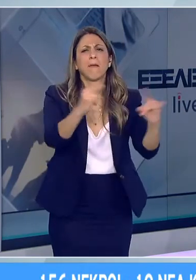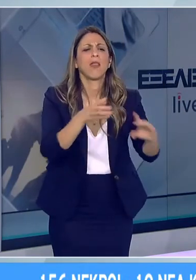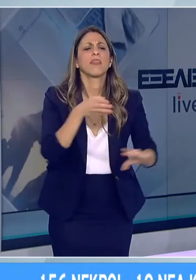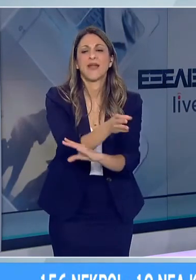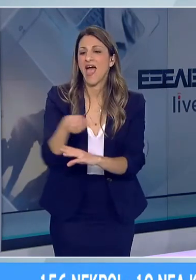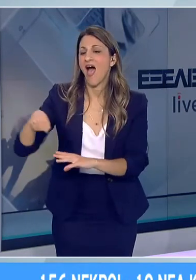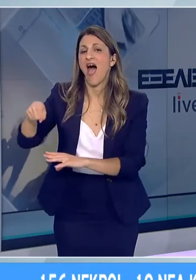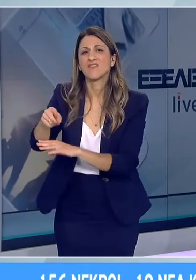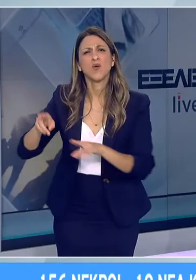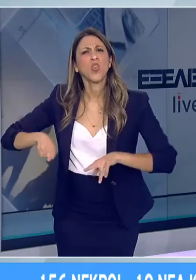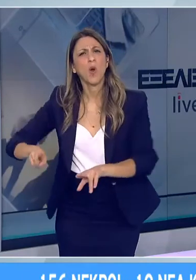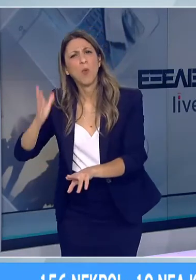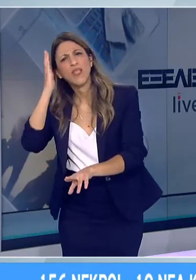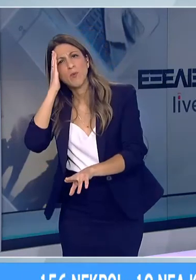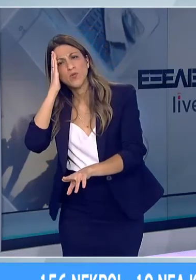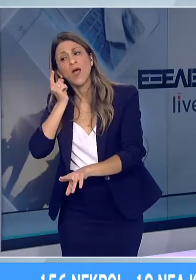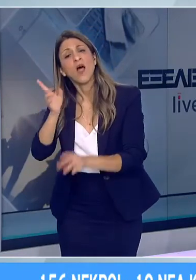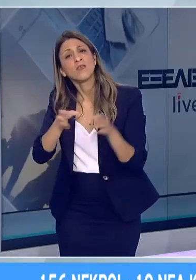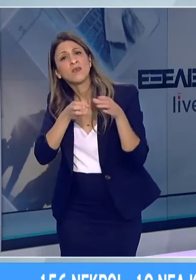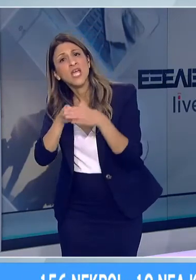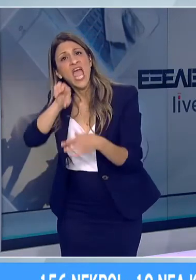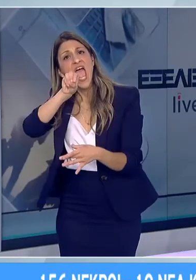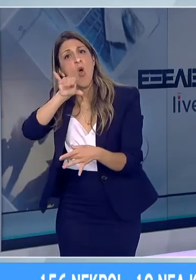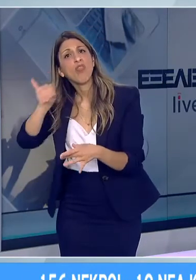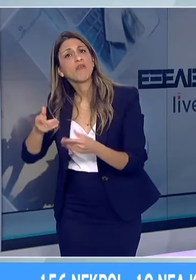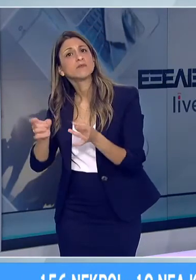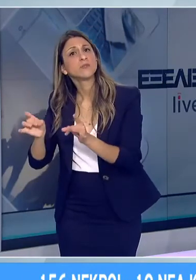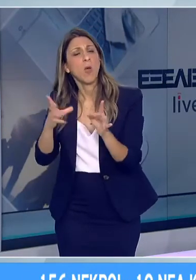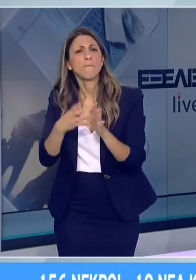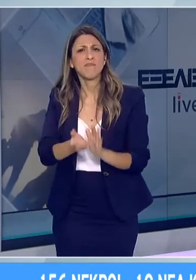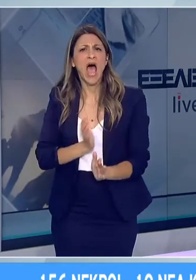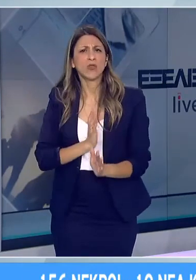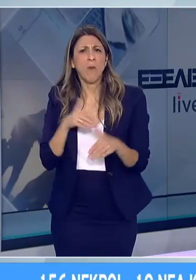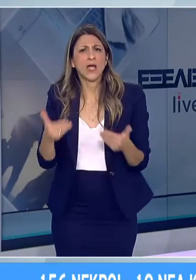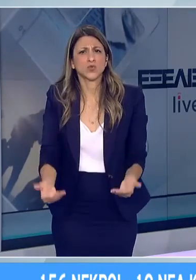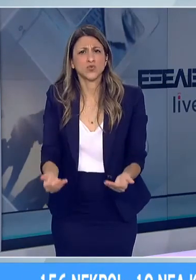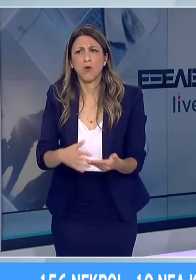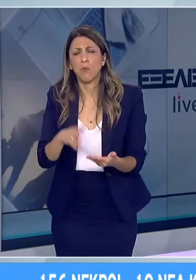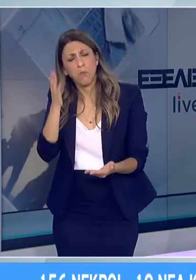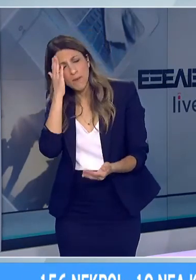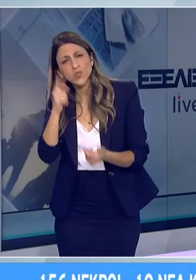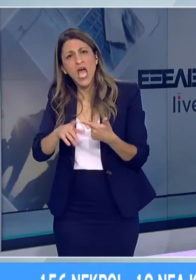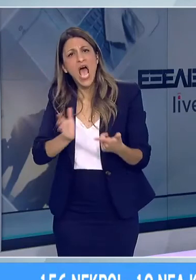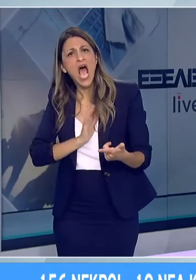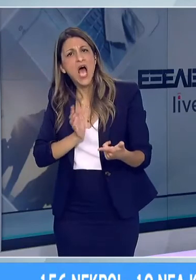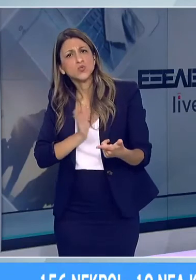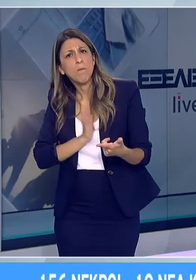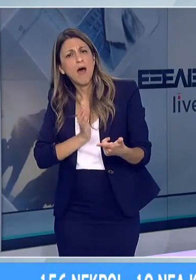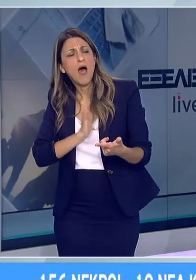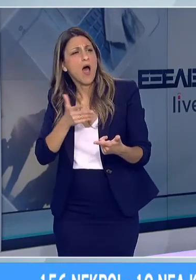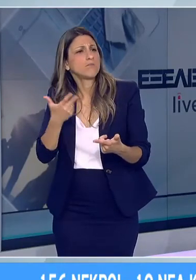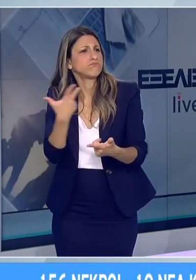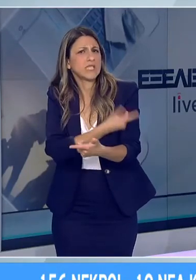τη φροντίδα των κλιμακίων του ΕΟΔΗ? Αναφέρομαι στη μεγαλύτερη μερίδα των αστέγων, τους χρήστες ναρκωτικών, τις γυναίκες σε πορνεία.